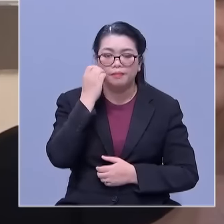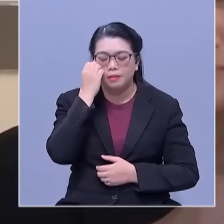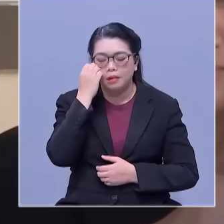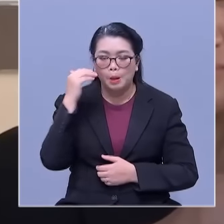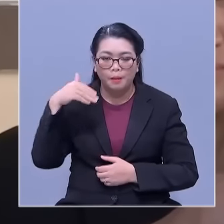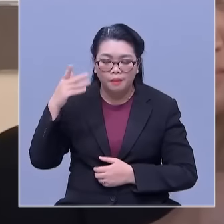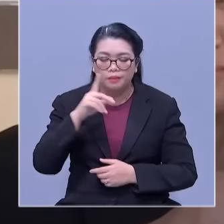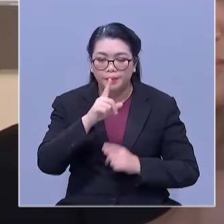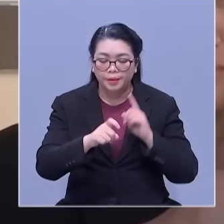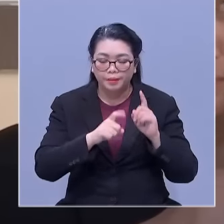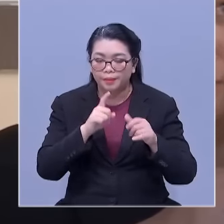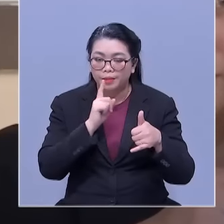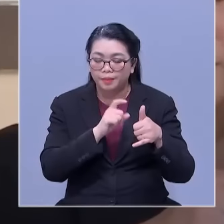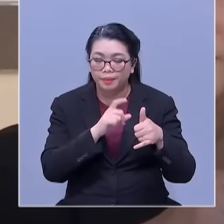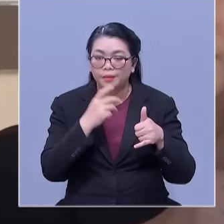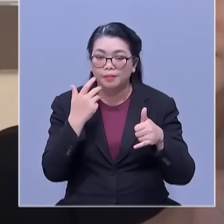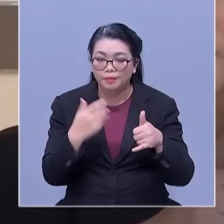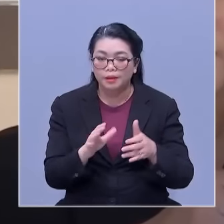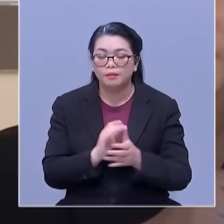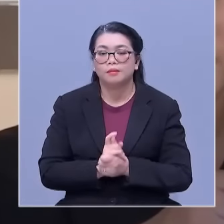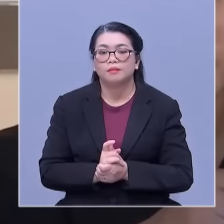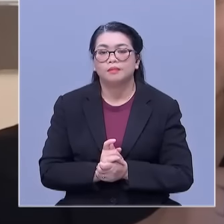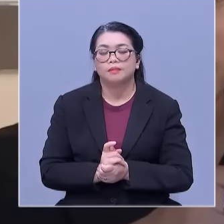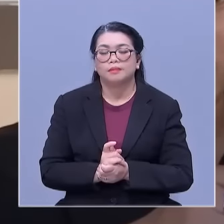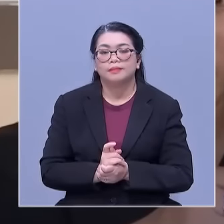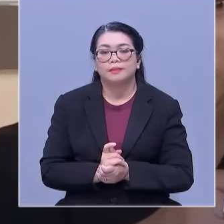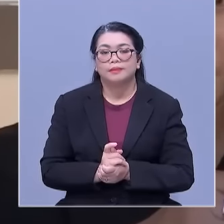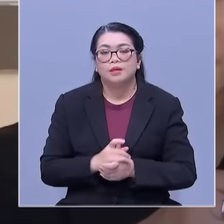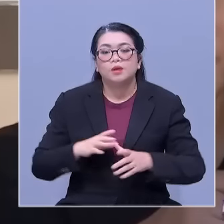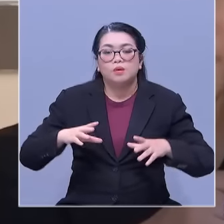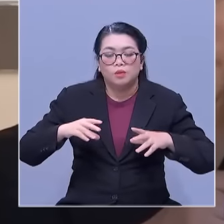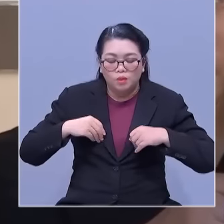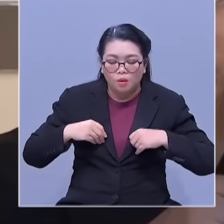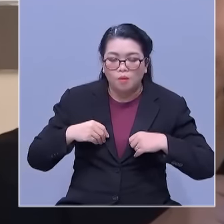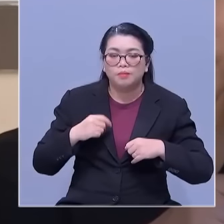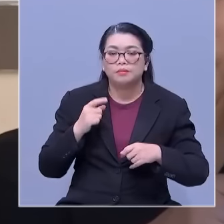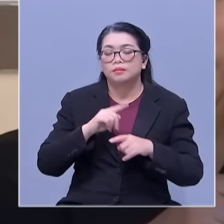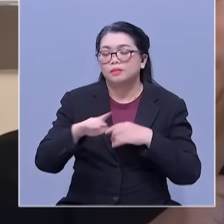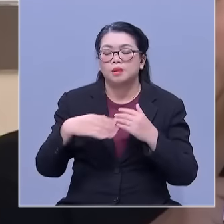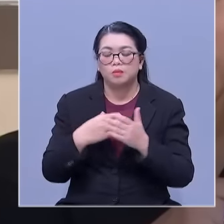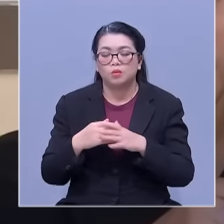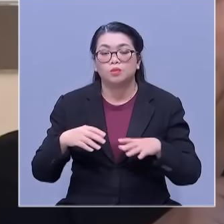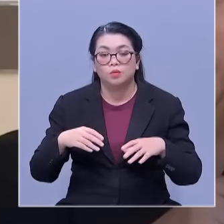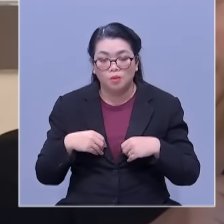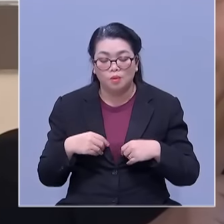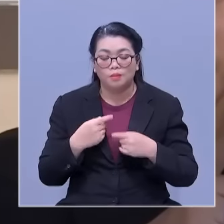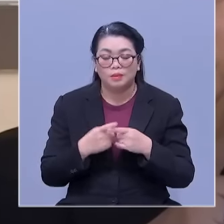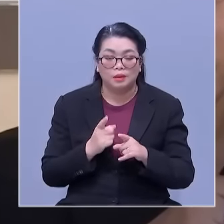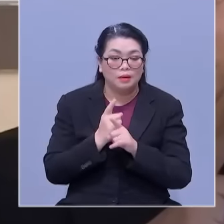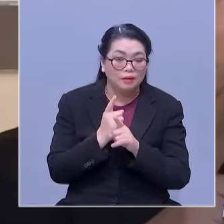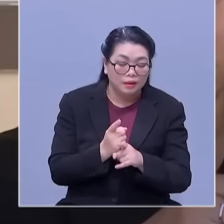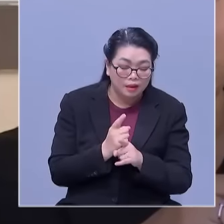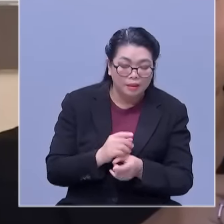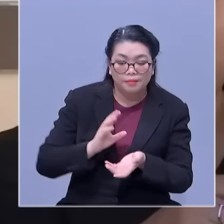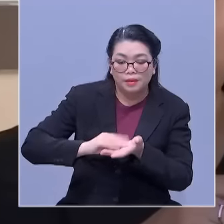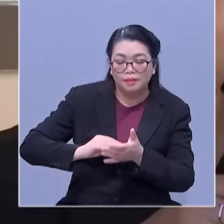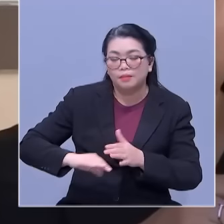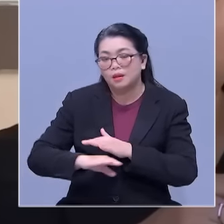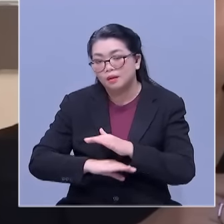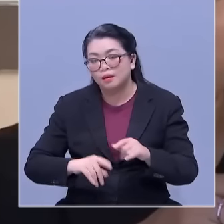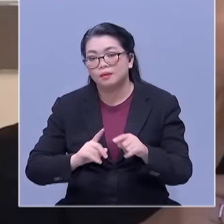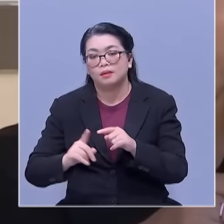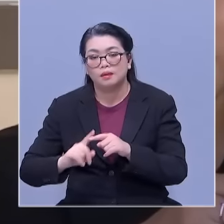ากที่เราสอบปากคำทั้งหมดแล้วเนี่ยเขาก็ยินยอมให้กับปากคำทั้งหมดนะครับซึ่งมันก็เป็นไปตามที่เราเก็บพยานหลักฐาน